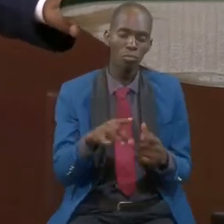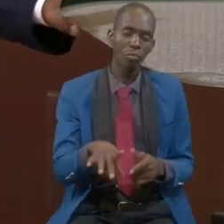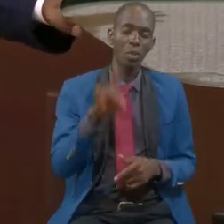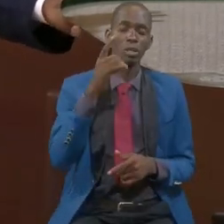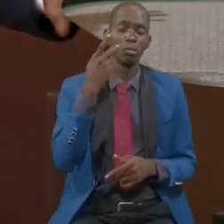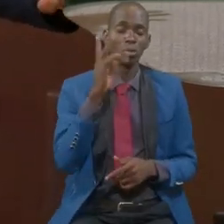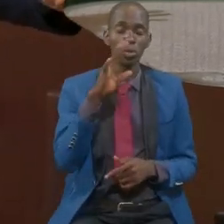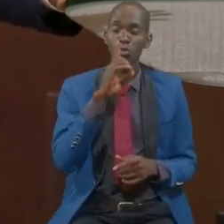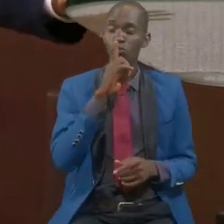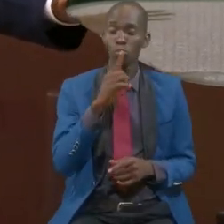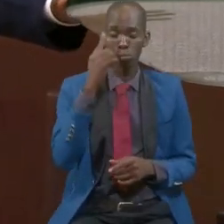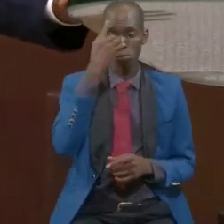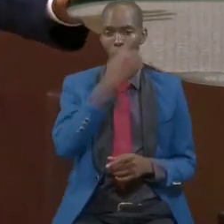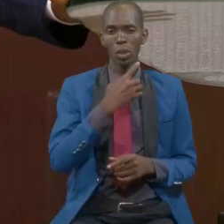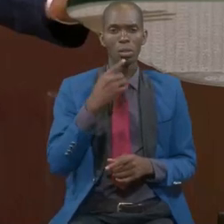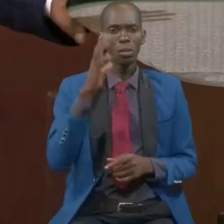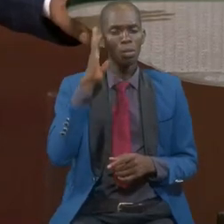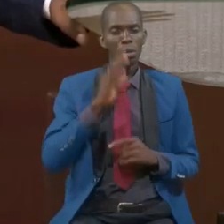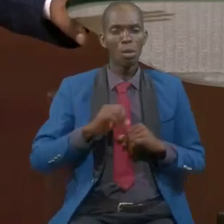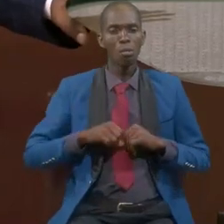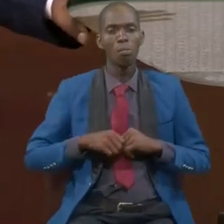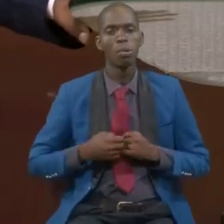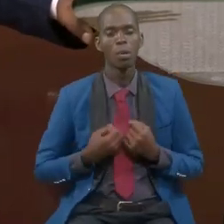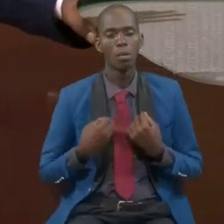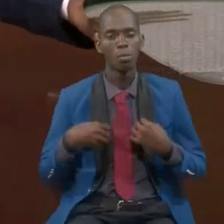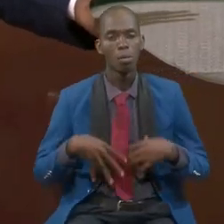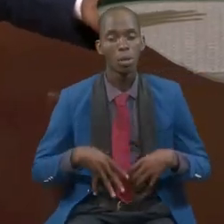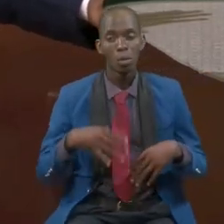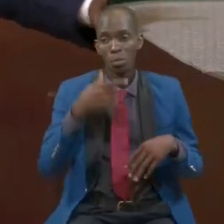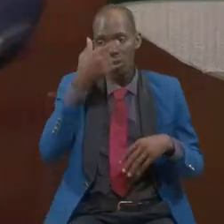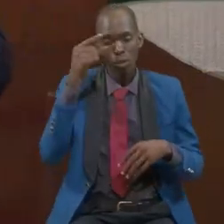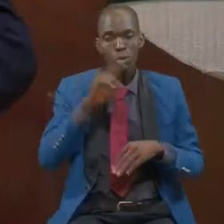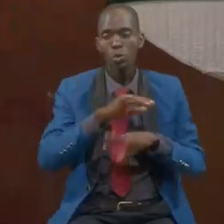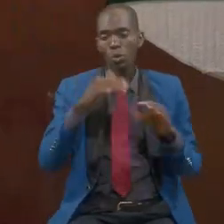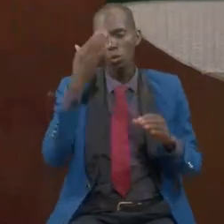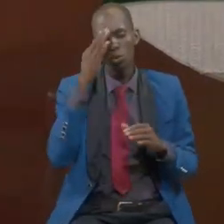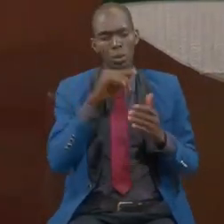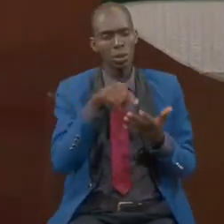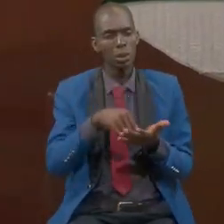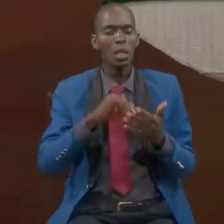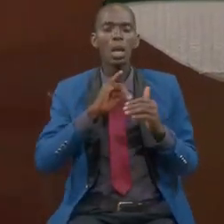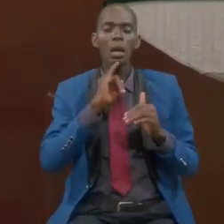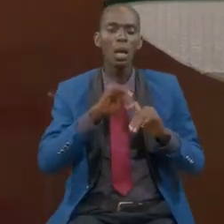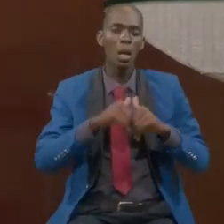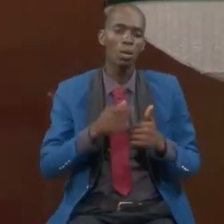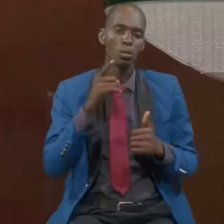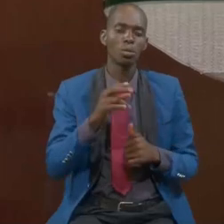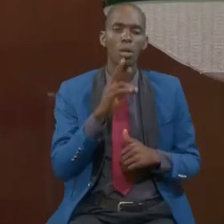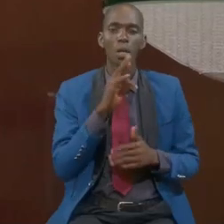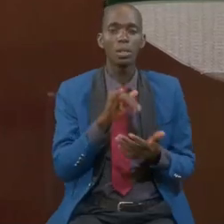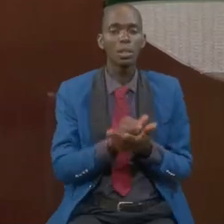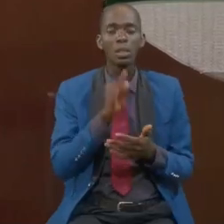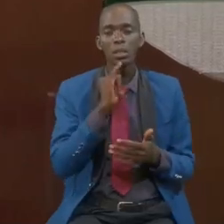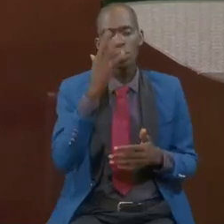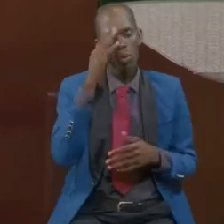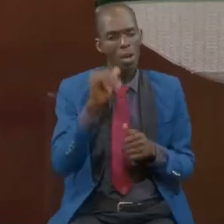voir vous-même. Alors, vous allez vous briser parce que vous ne savez pas que c'est ainsi qui vous êtes. C'est pourquoi, à